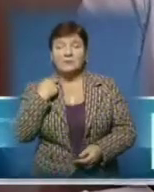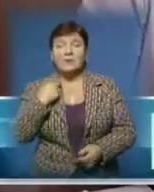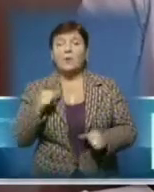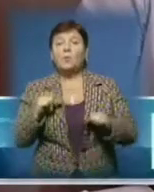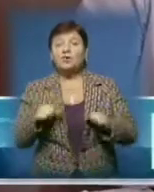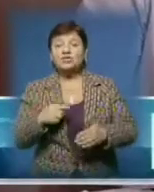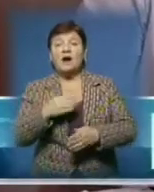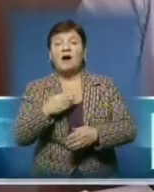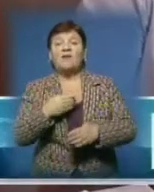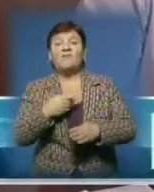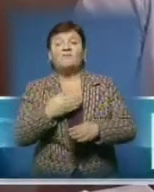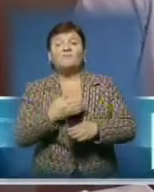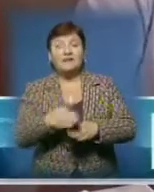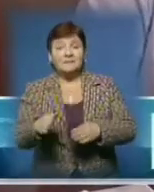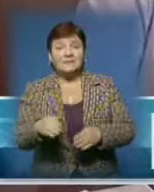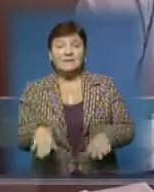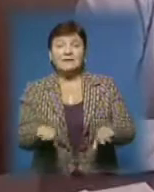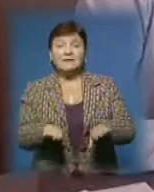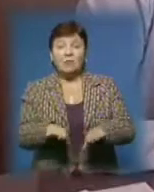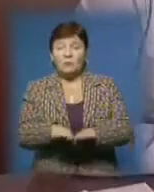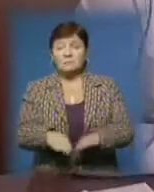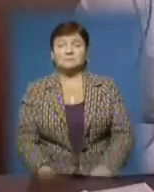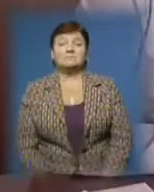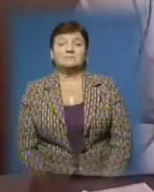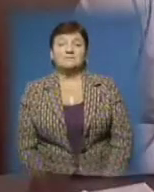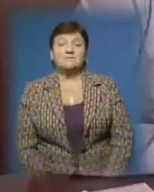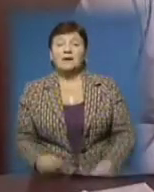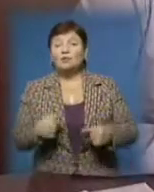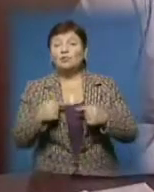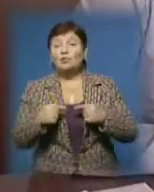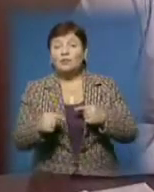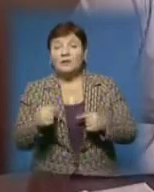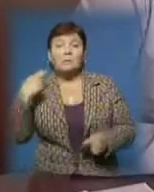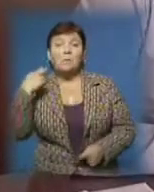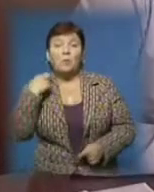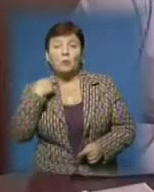можна виділити саме заборгованість гуртожитку Верещагіна 10. Решту заборгованості